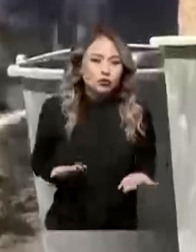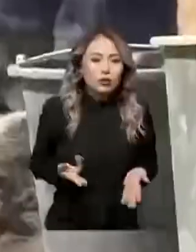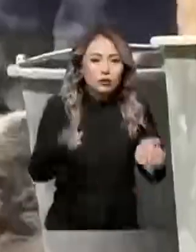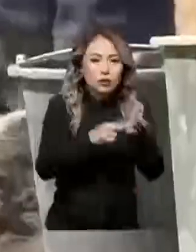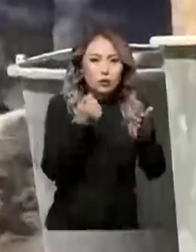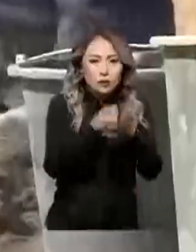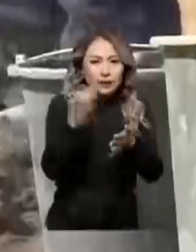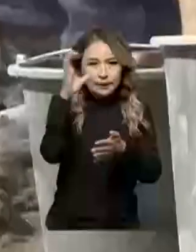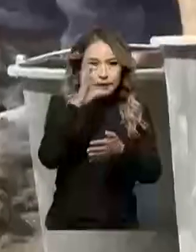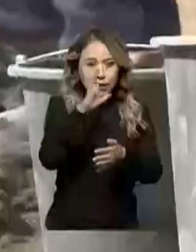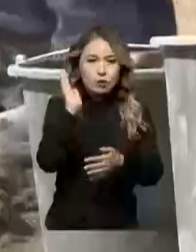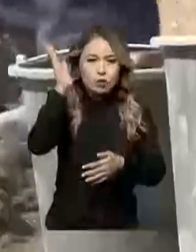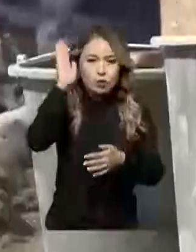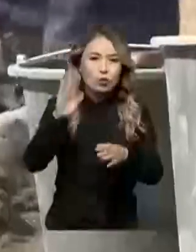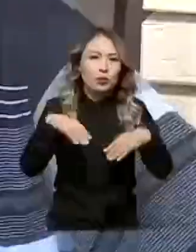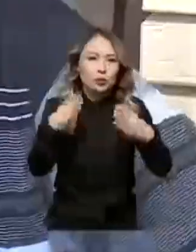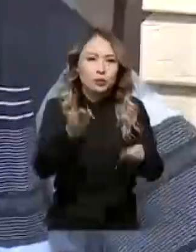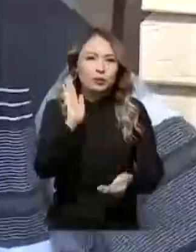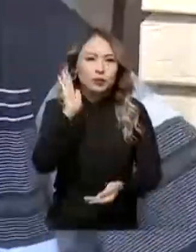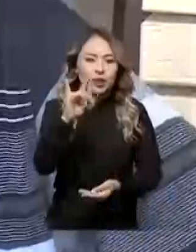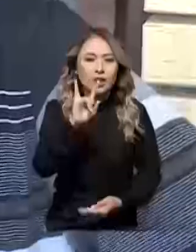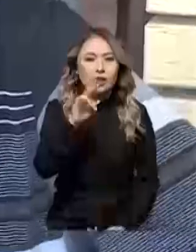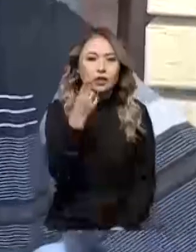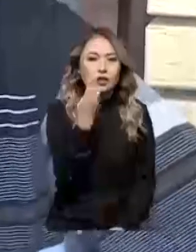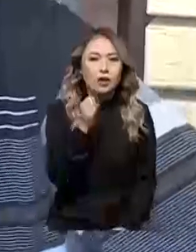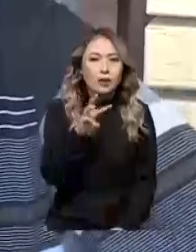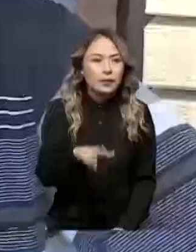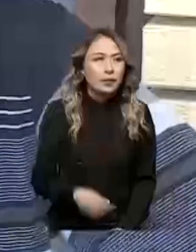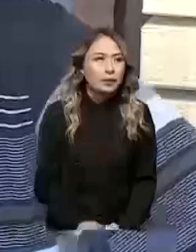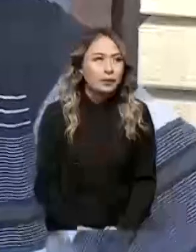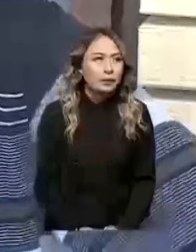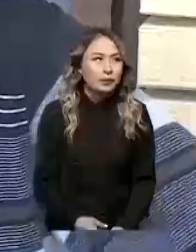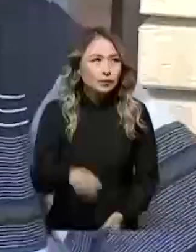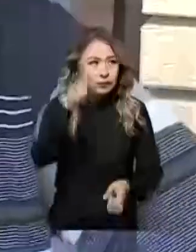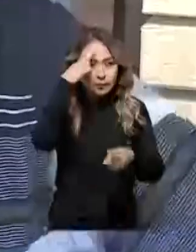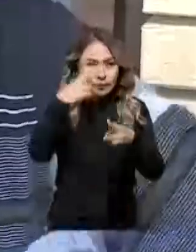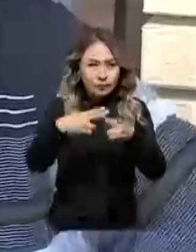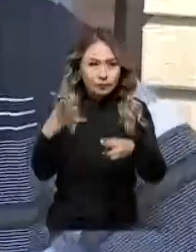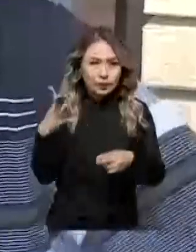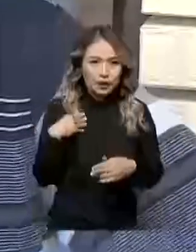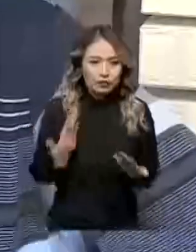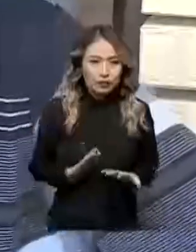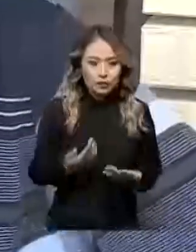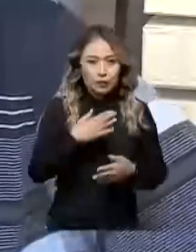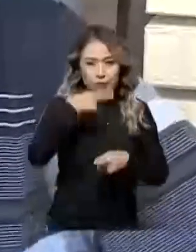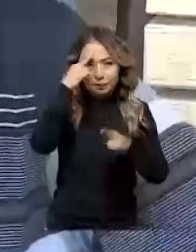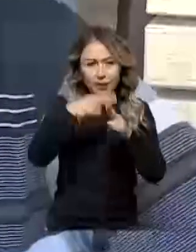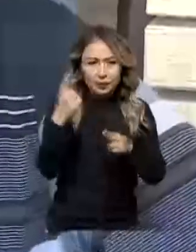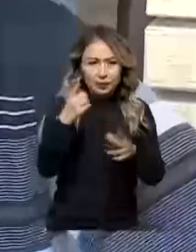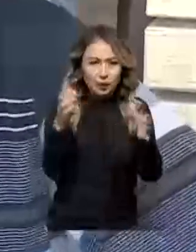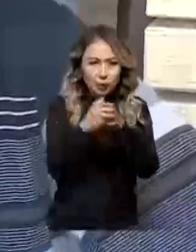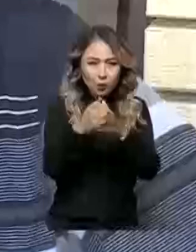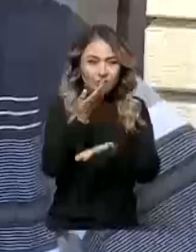айында болашақ ықшамауданының тұрғыны атанады. Ағам екеуміз тұрамыз, ағам бірінші группа индивид. Жалпы